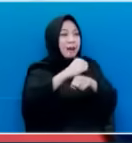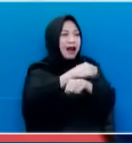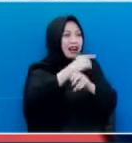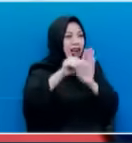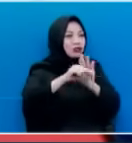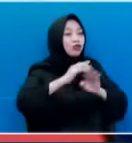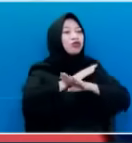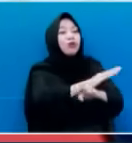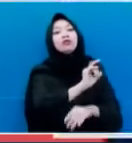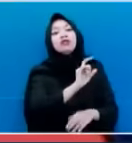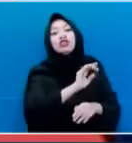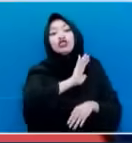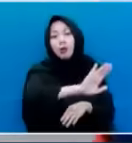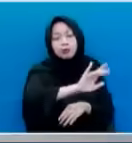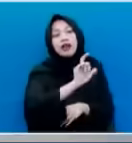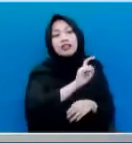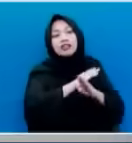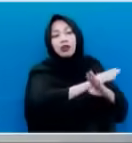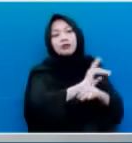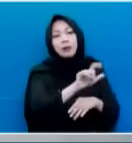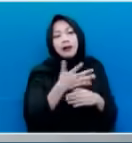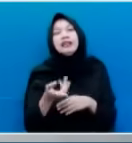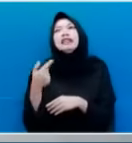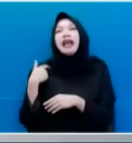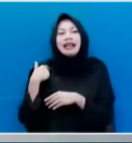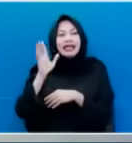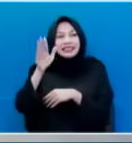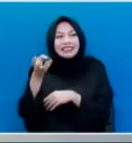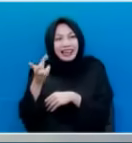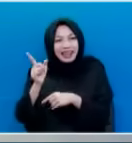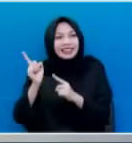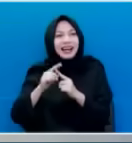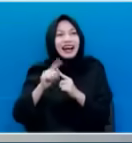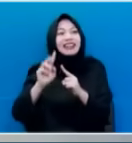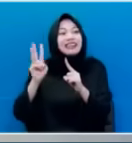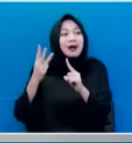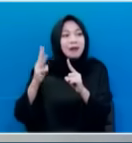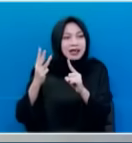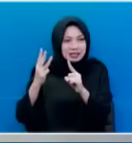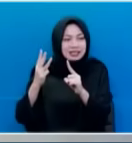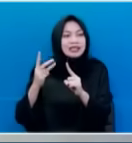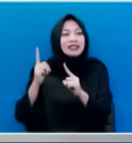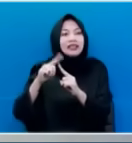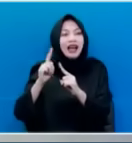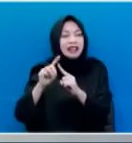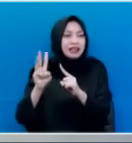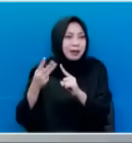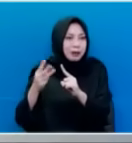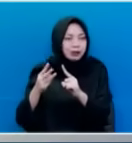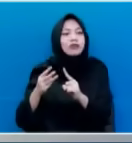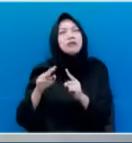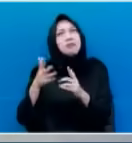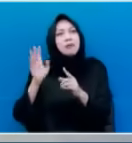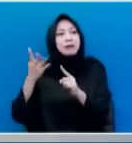tenggat waktunya memang sebentar lagi tanggal 13. Tanggal 13 itu sudah awal lagi. Jadi tanggal 14